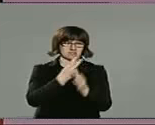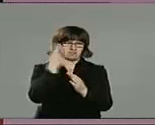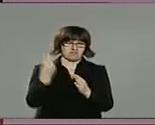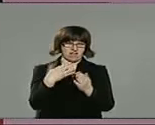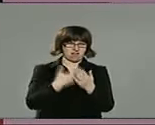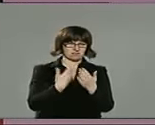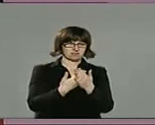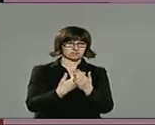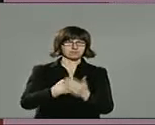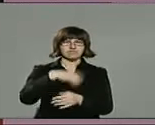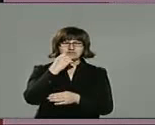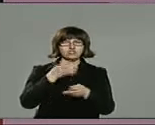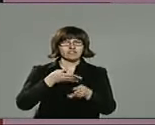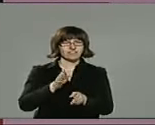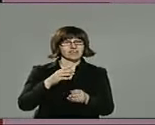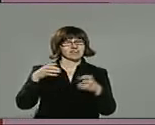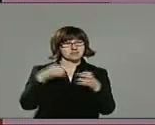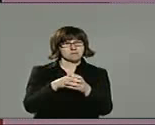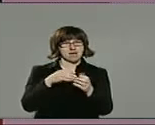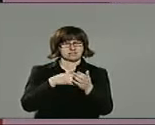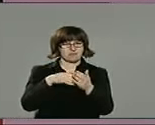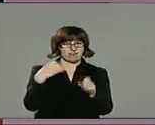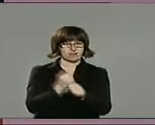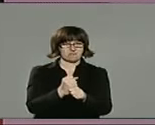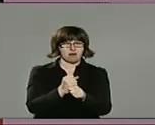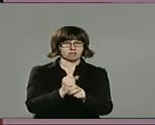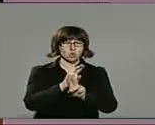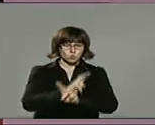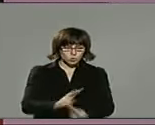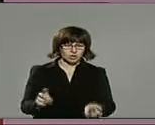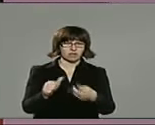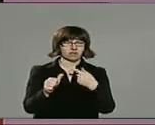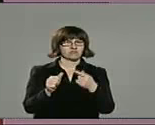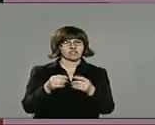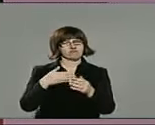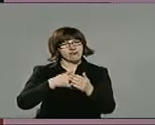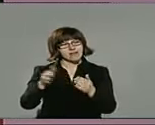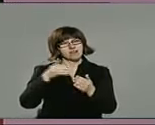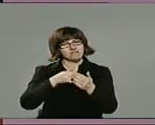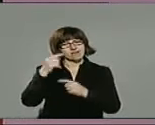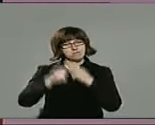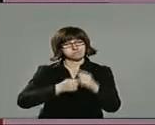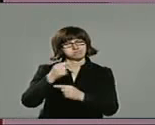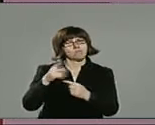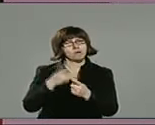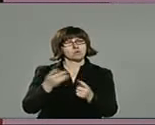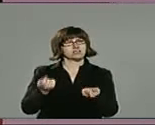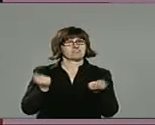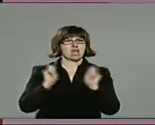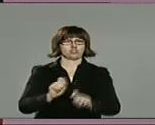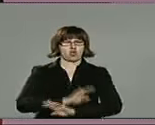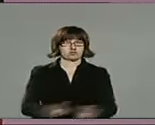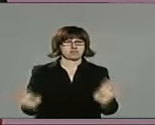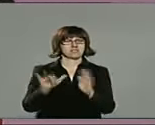2 Jahre. Lasst uns diesen Weg gemeinsam fortsetzen, ruhig, beharrlich und entschlossen.